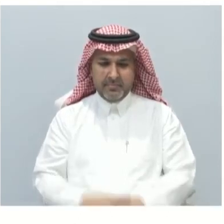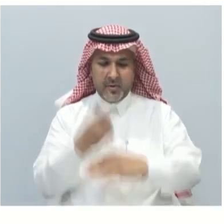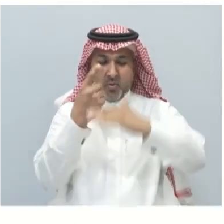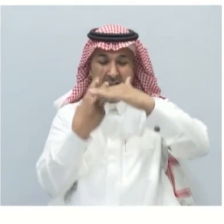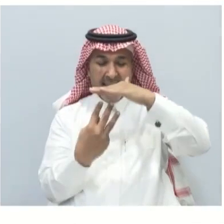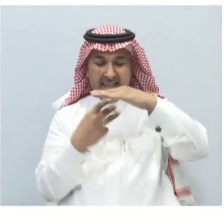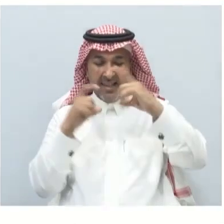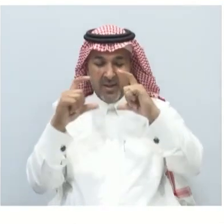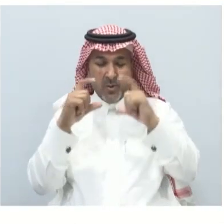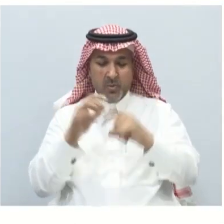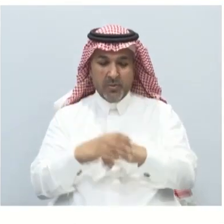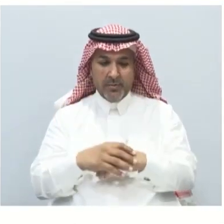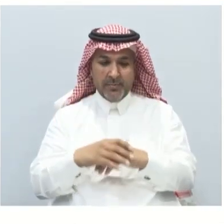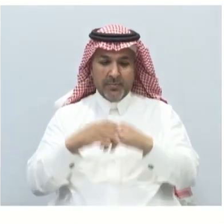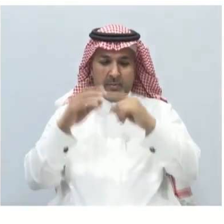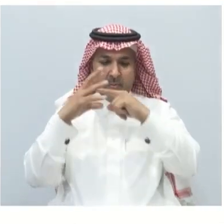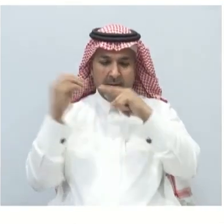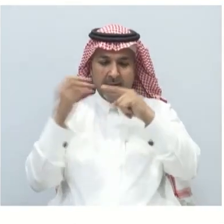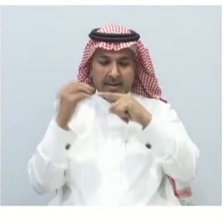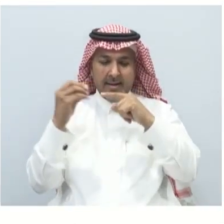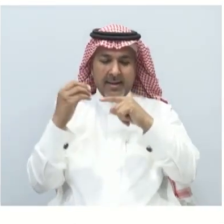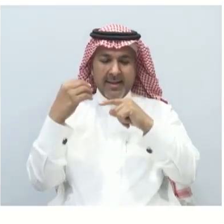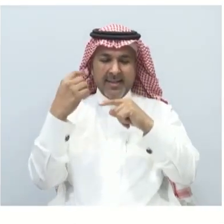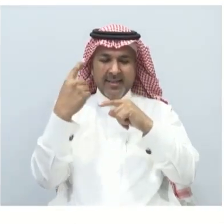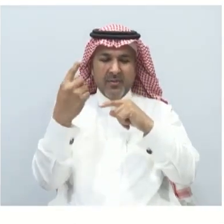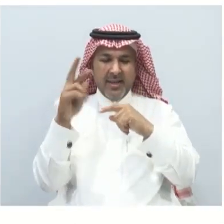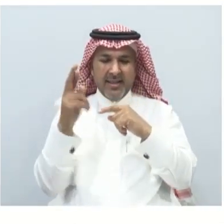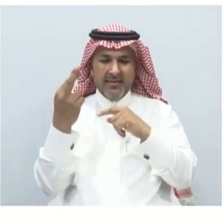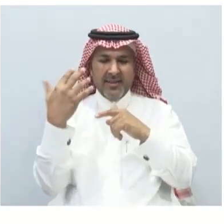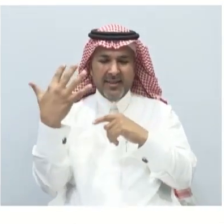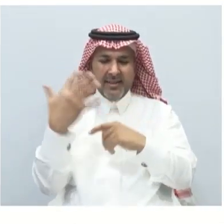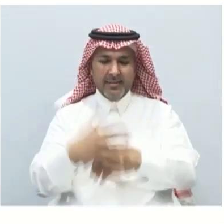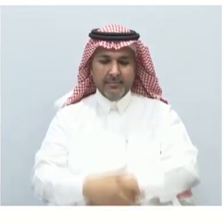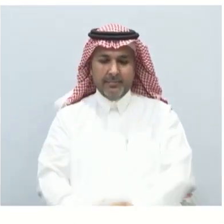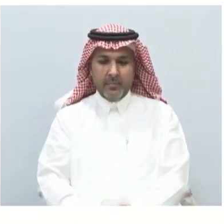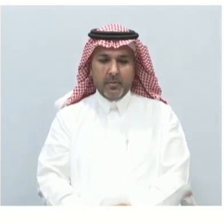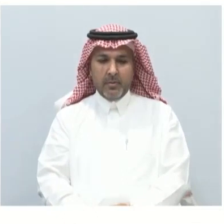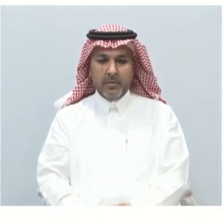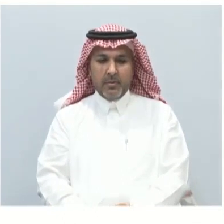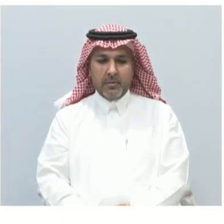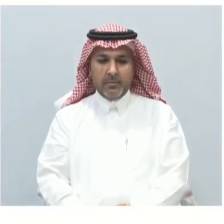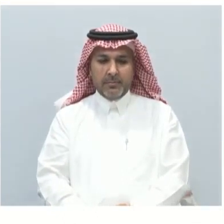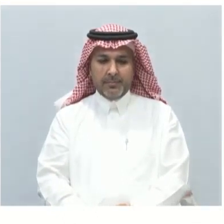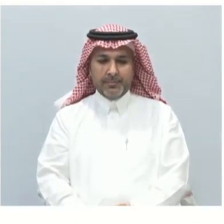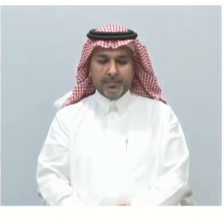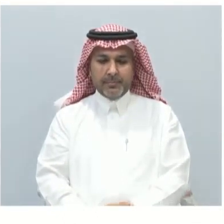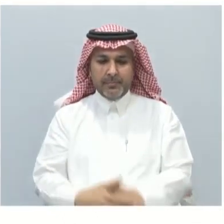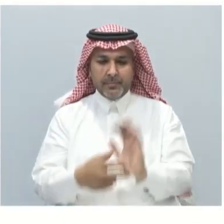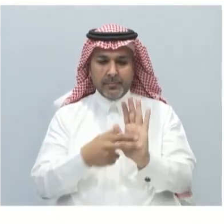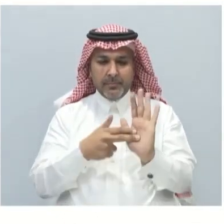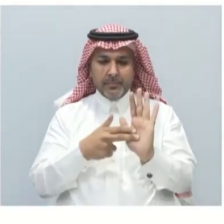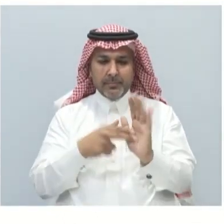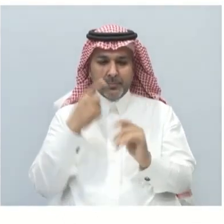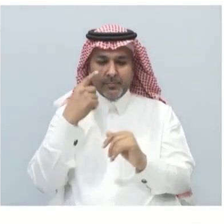ثلاثه واقفل القوس وارفع الى اس سالب واحد ونص سالب واحد ونصف